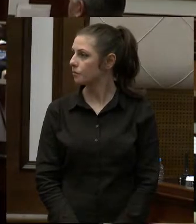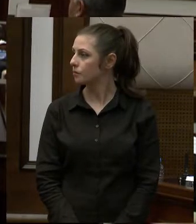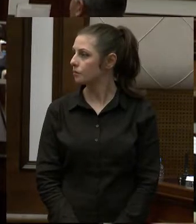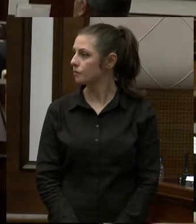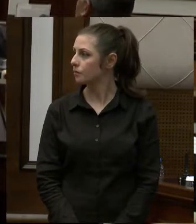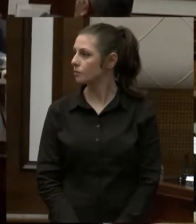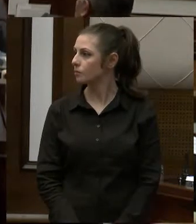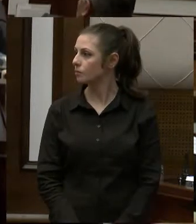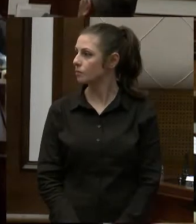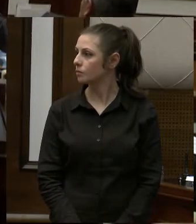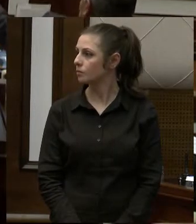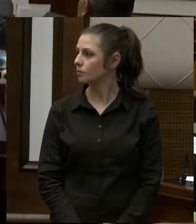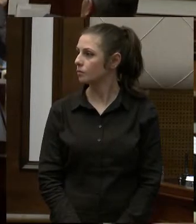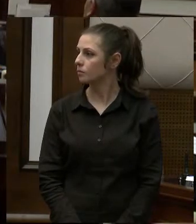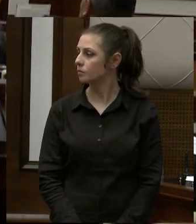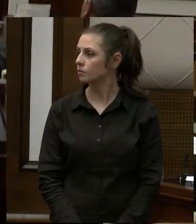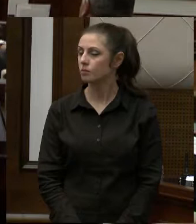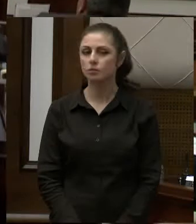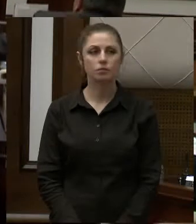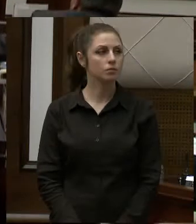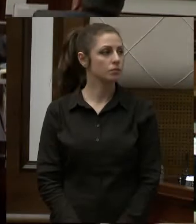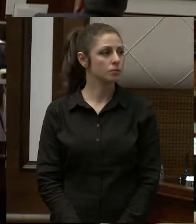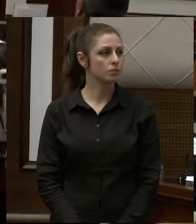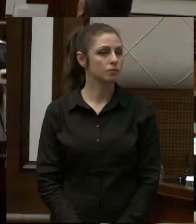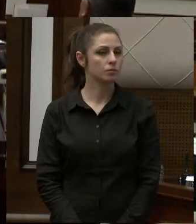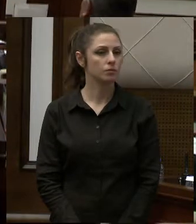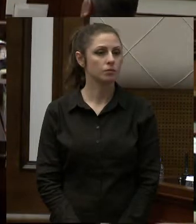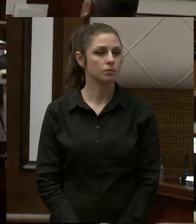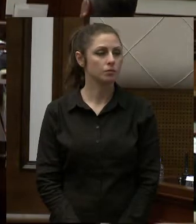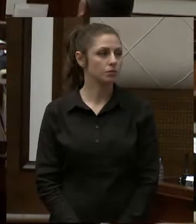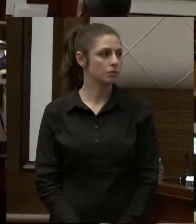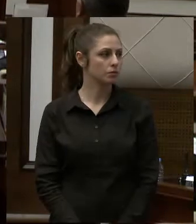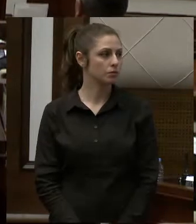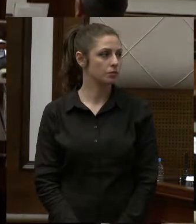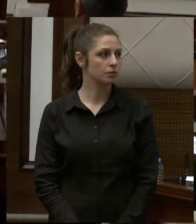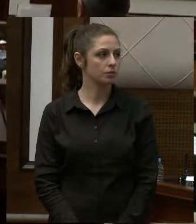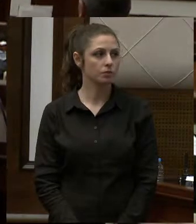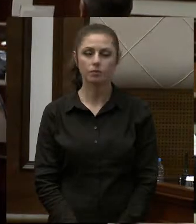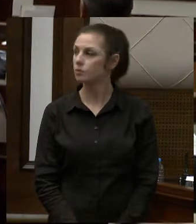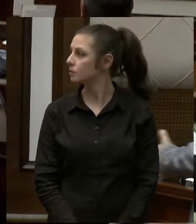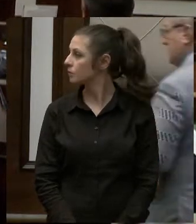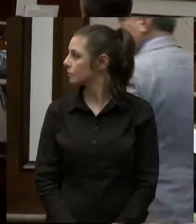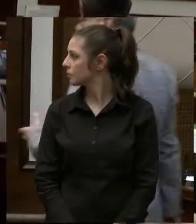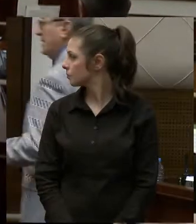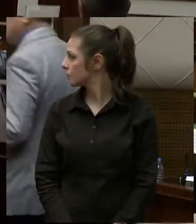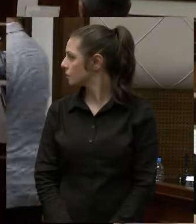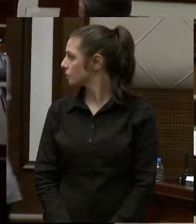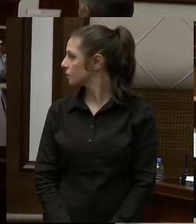Tebrik ediyoruz. Biraz daha Şerif Bey biraz daha alın. Alabilirsiniz. Hatta tam arkaya geçsinler. Okey. Tam